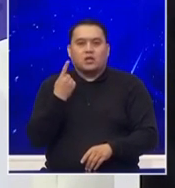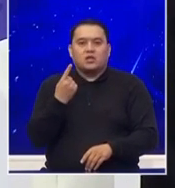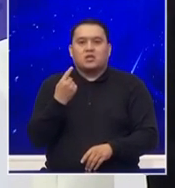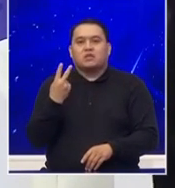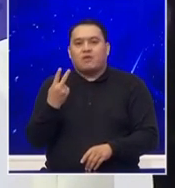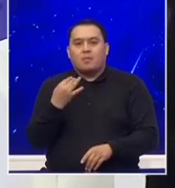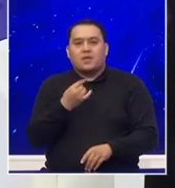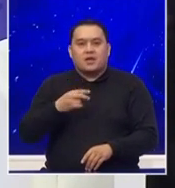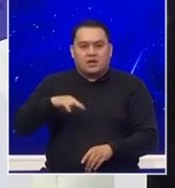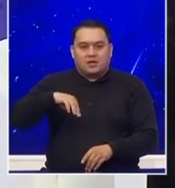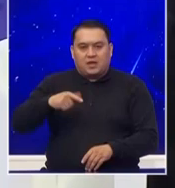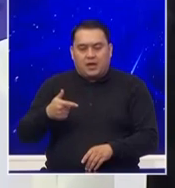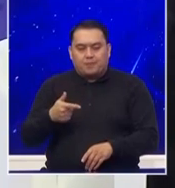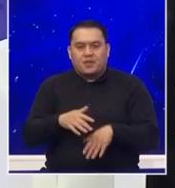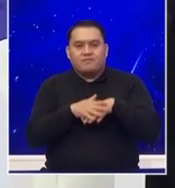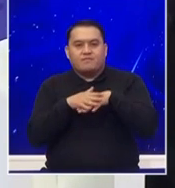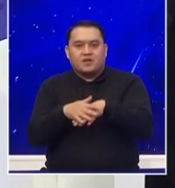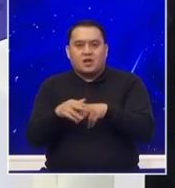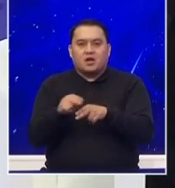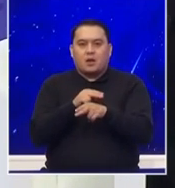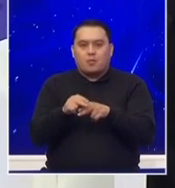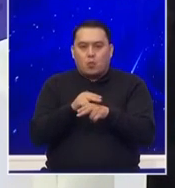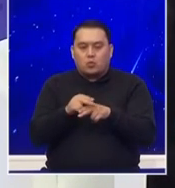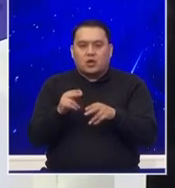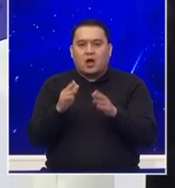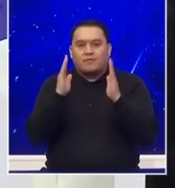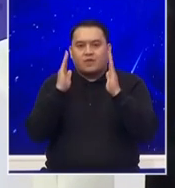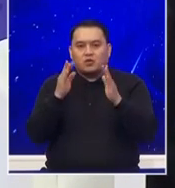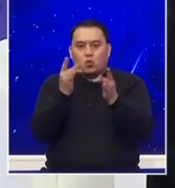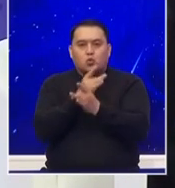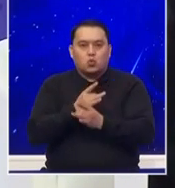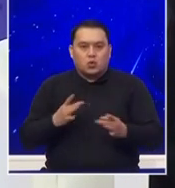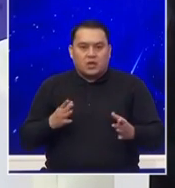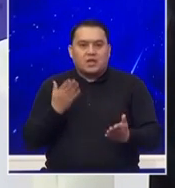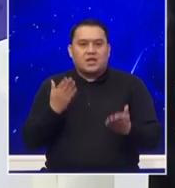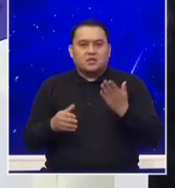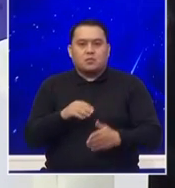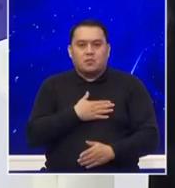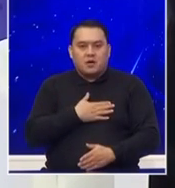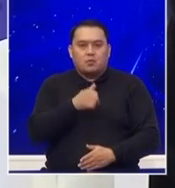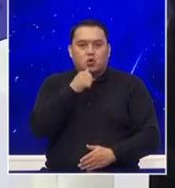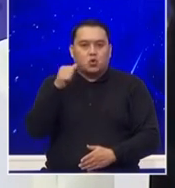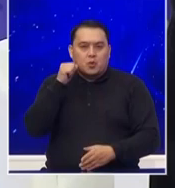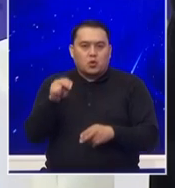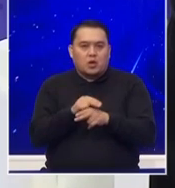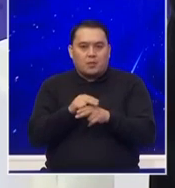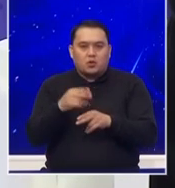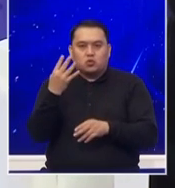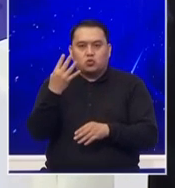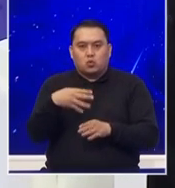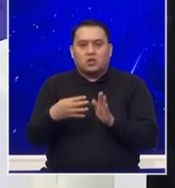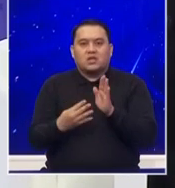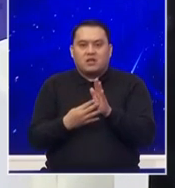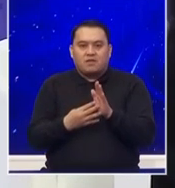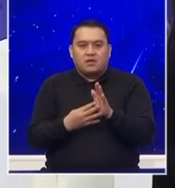на разные ремонтные работы объектов культуры. Если мы в прошлом году отремонтировали 49 объектов,